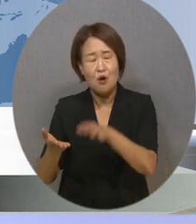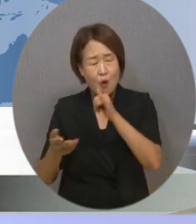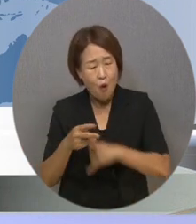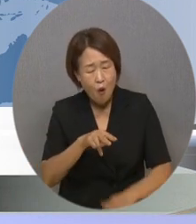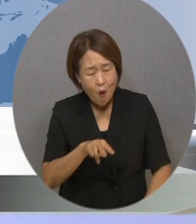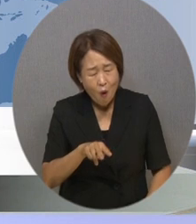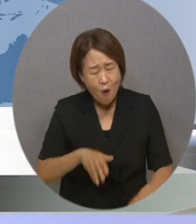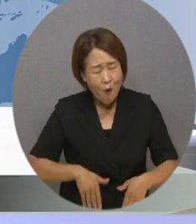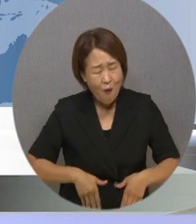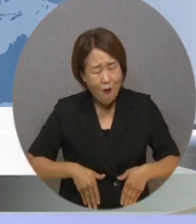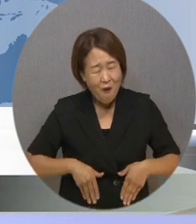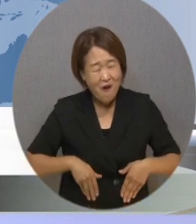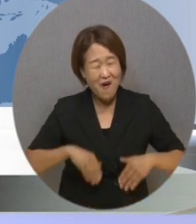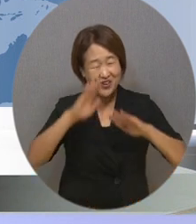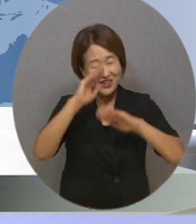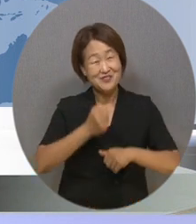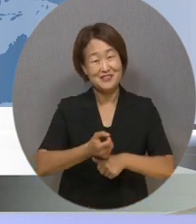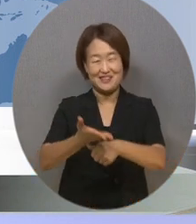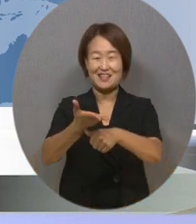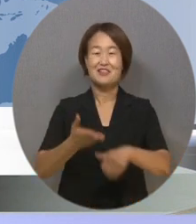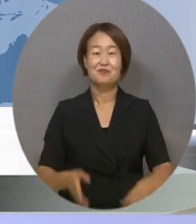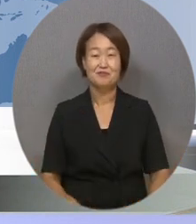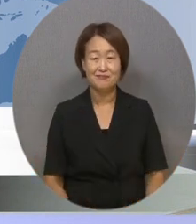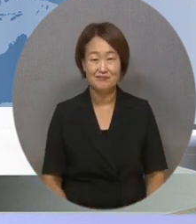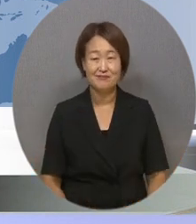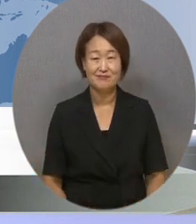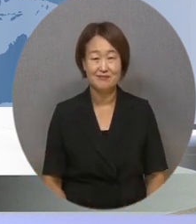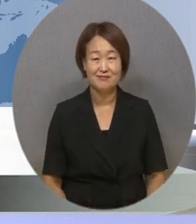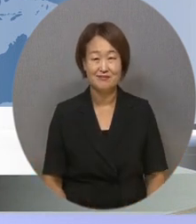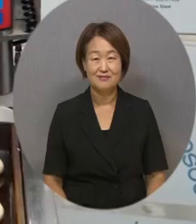이웃사랑의 현장을 이윤희 기자가 다녀왔습니다